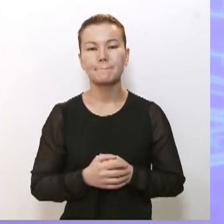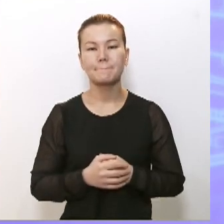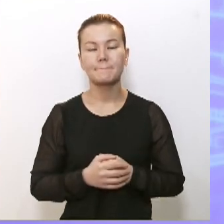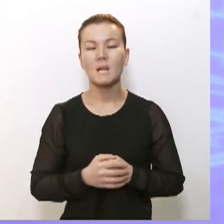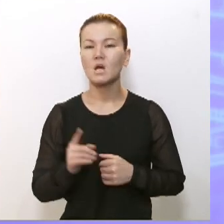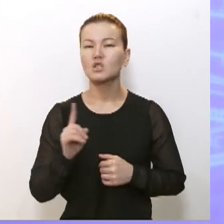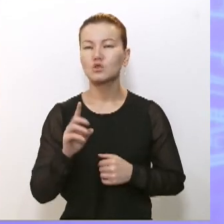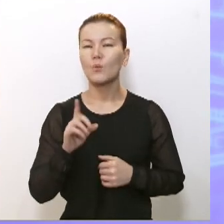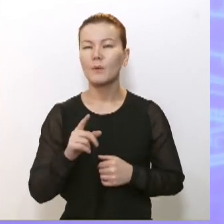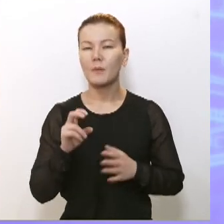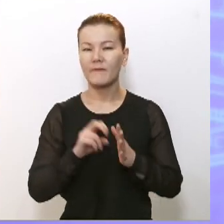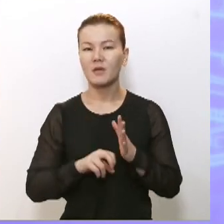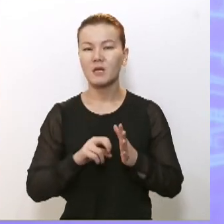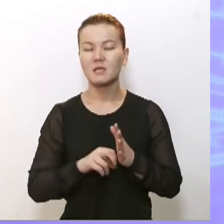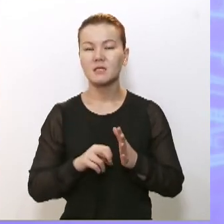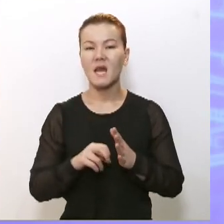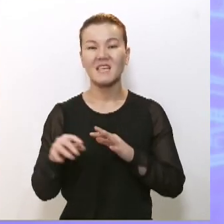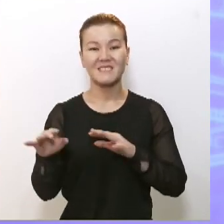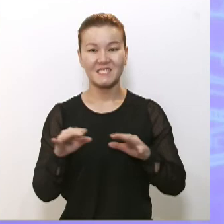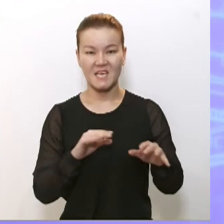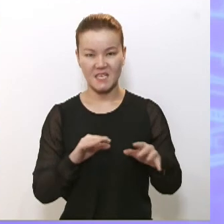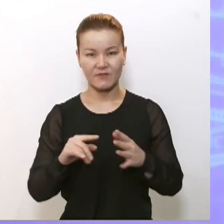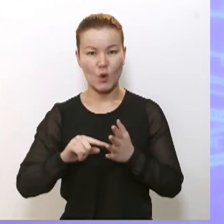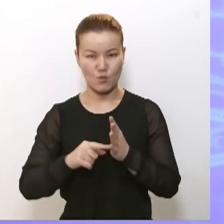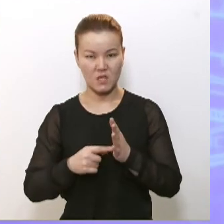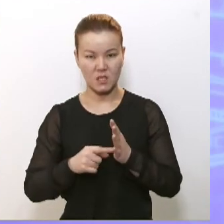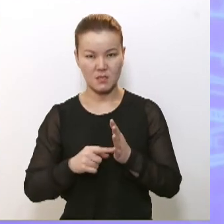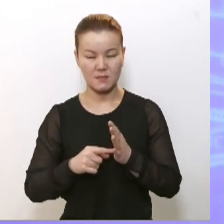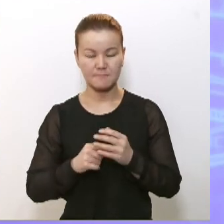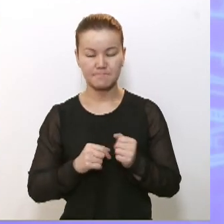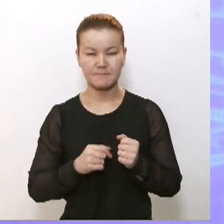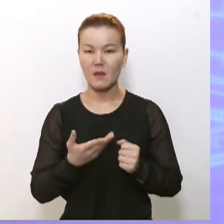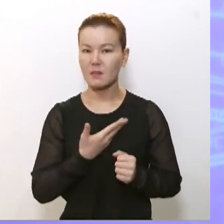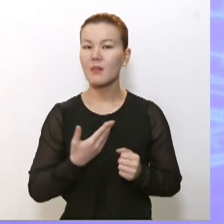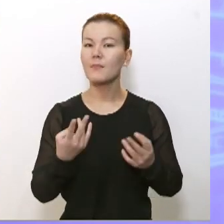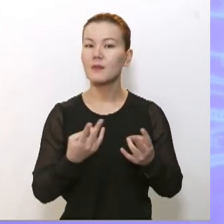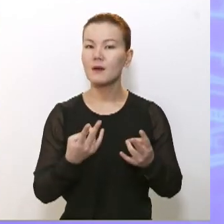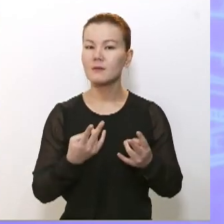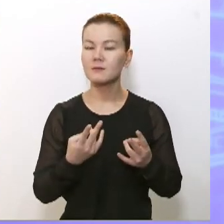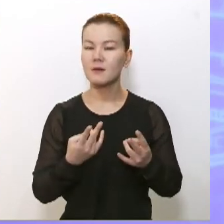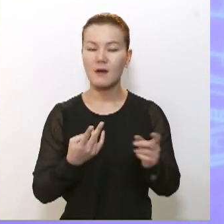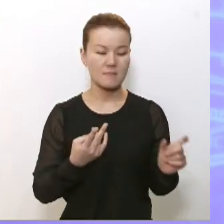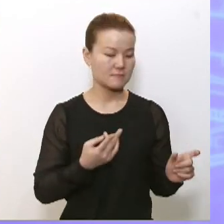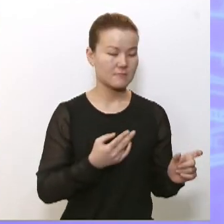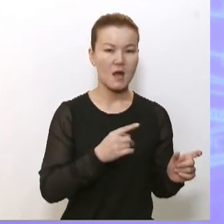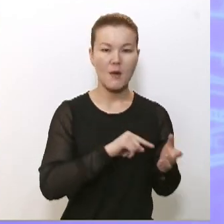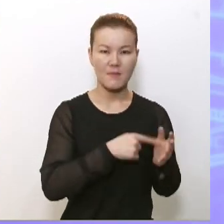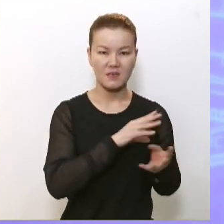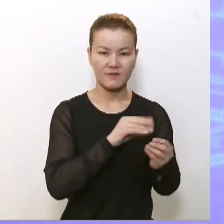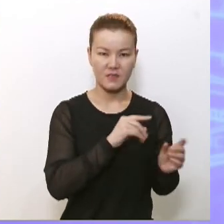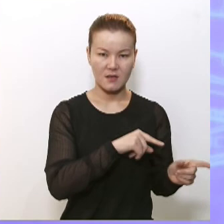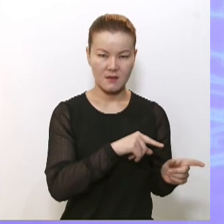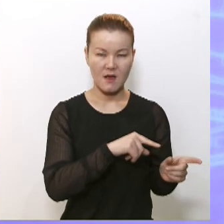чтобы проверить действие умножения надо произведение разделить